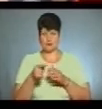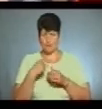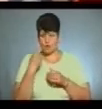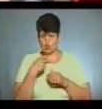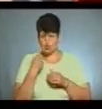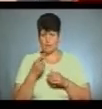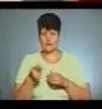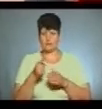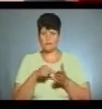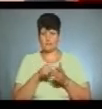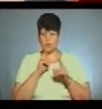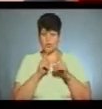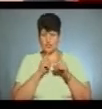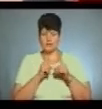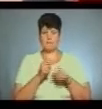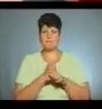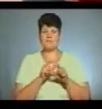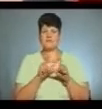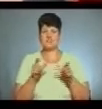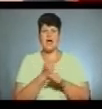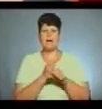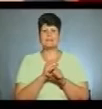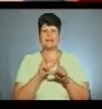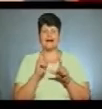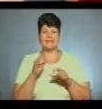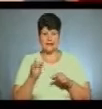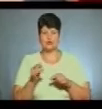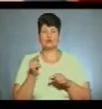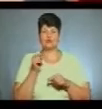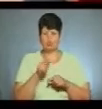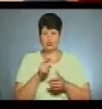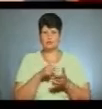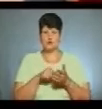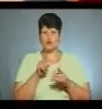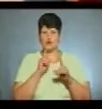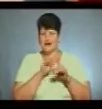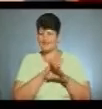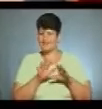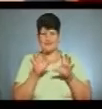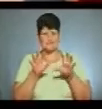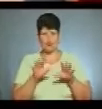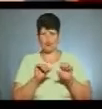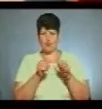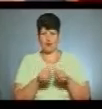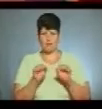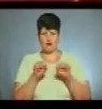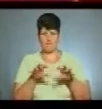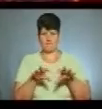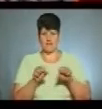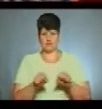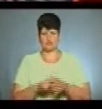Тернопільської міської ради приміщення аптеки, таким чином Тернопільською міською радою незаконно оформлено право